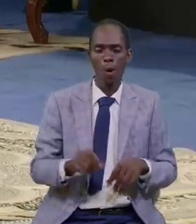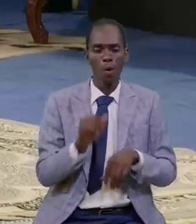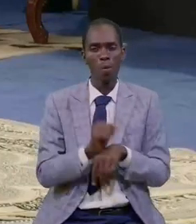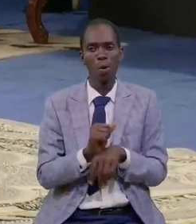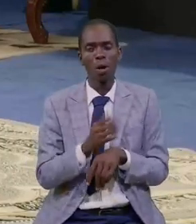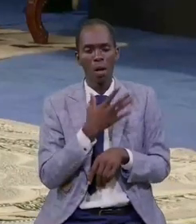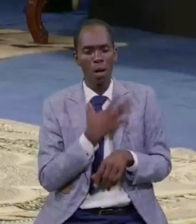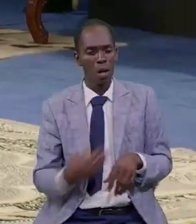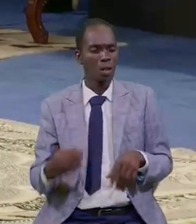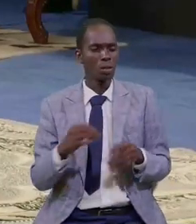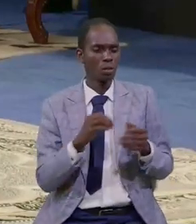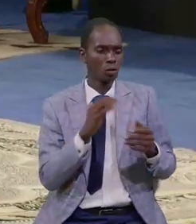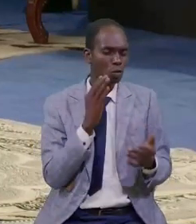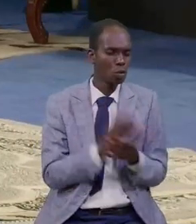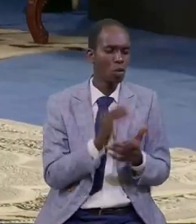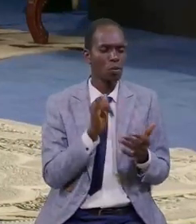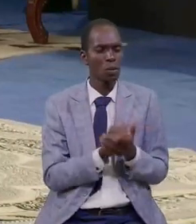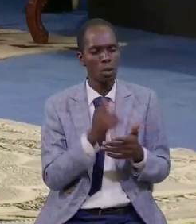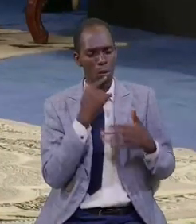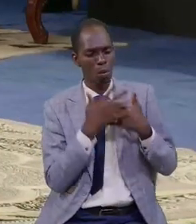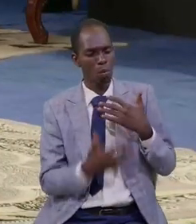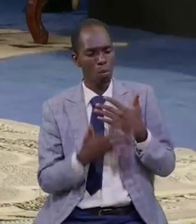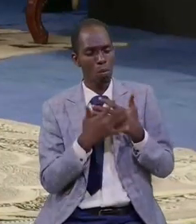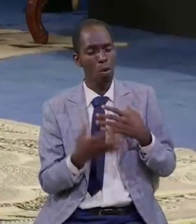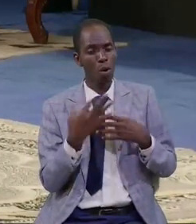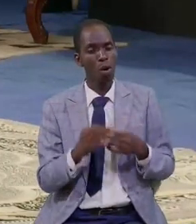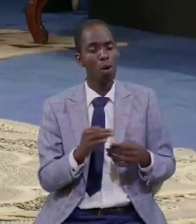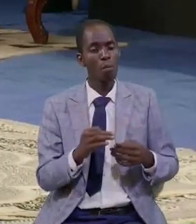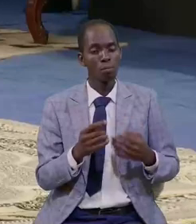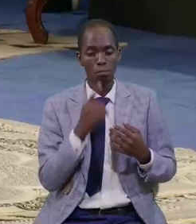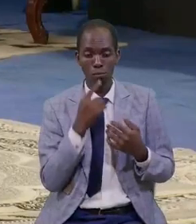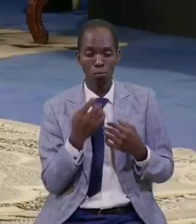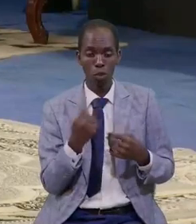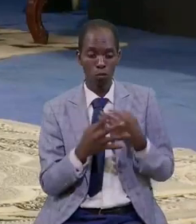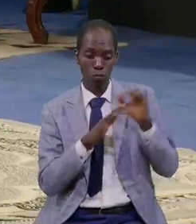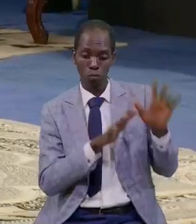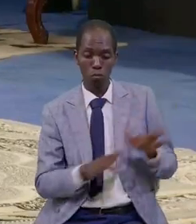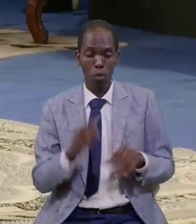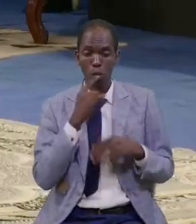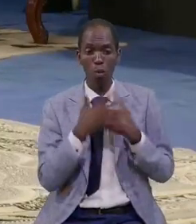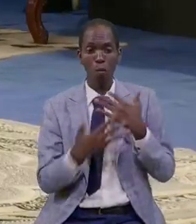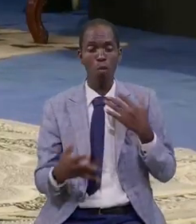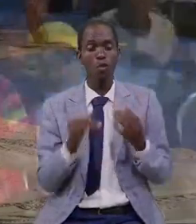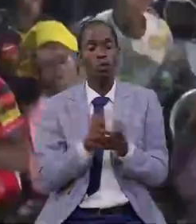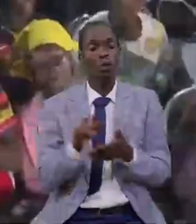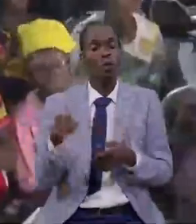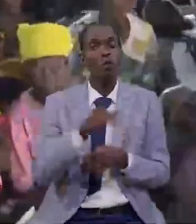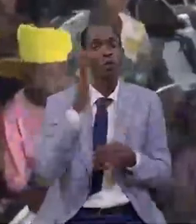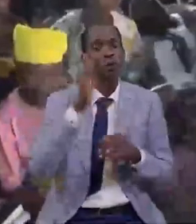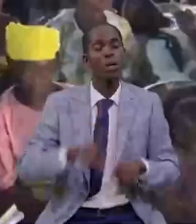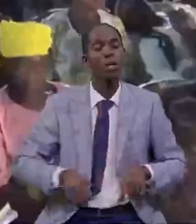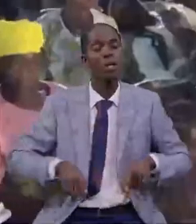ôter ce flux de sang afin que tu vives j'ai dit tu